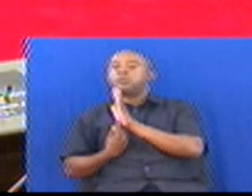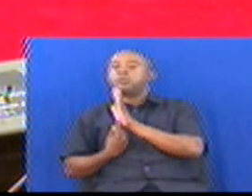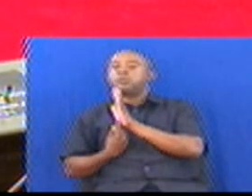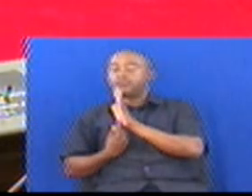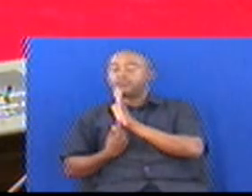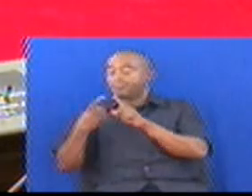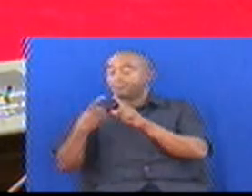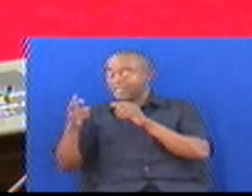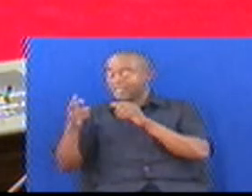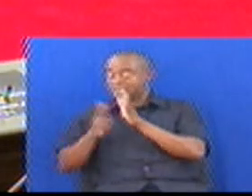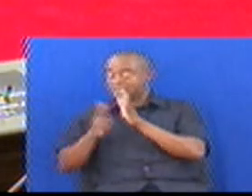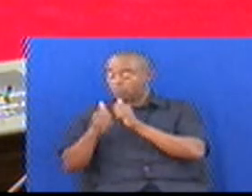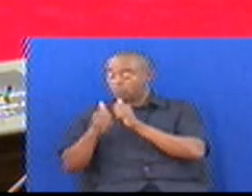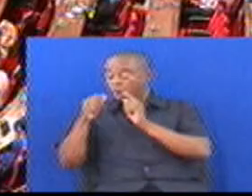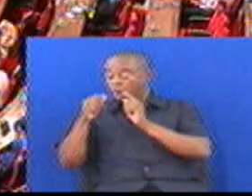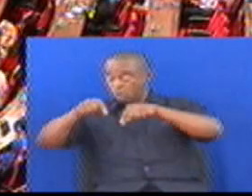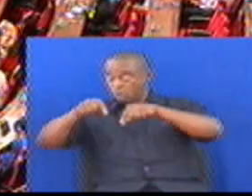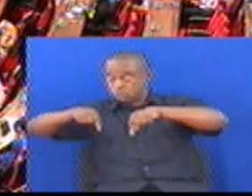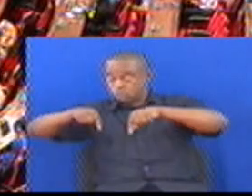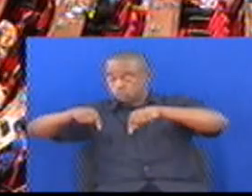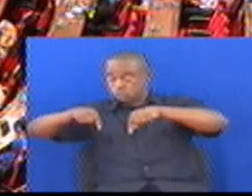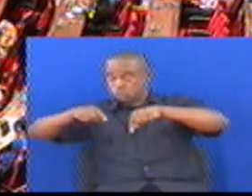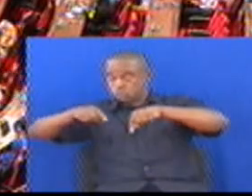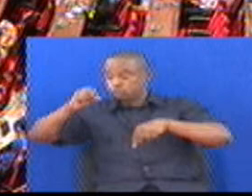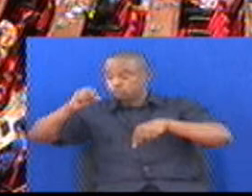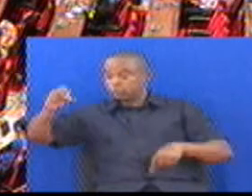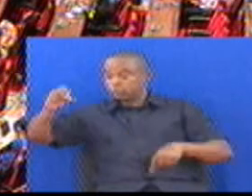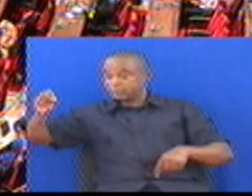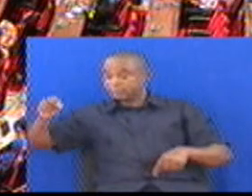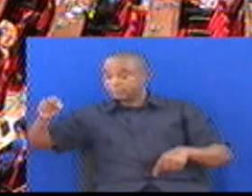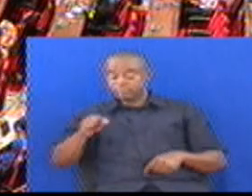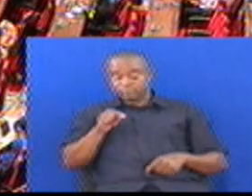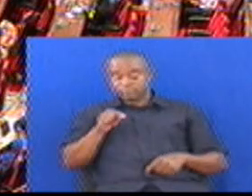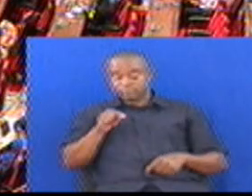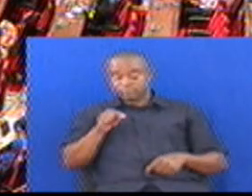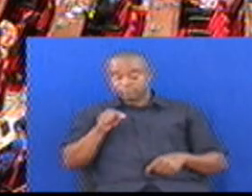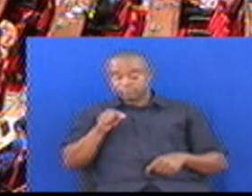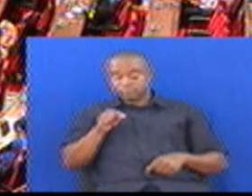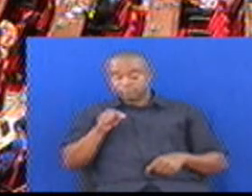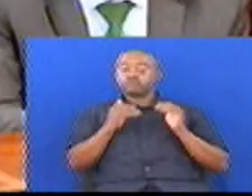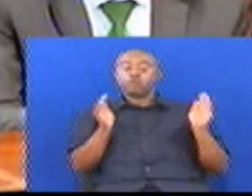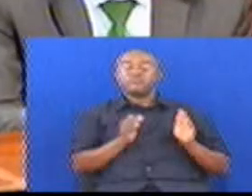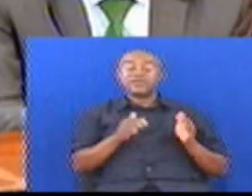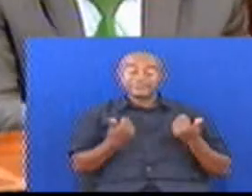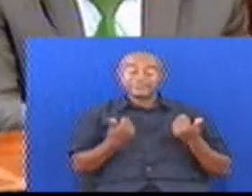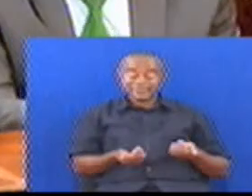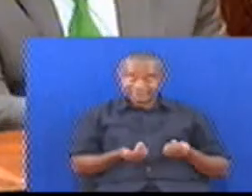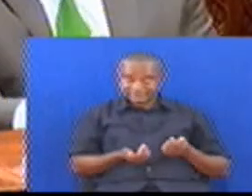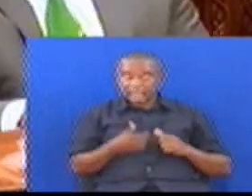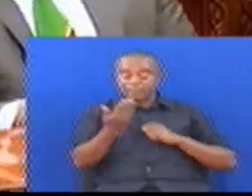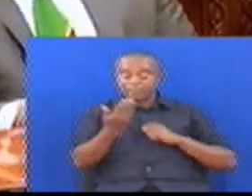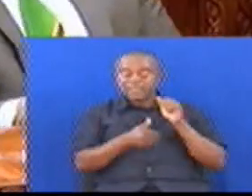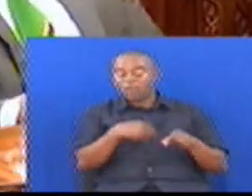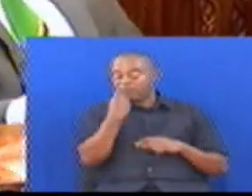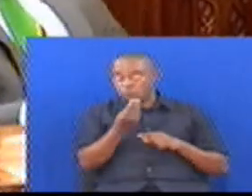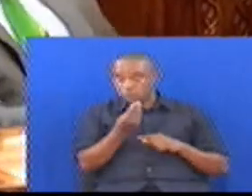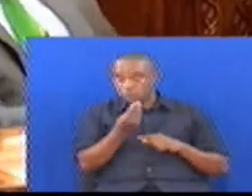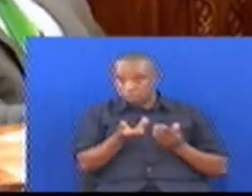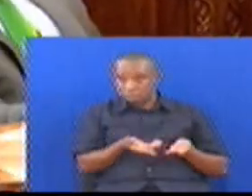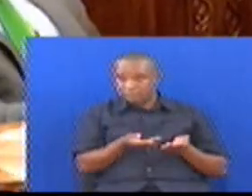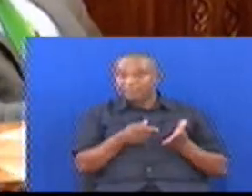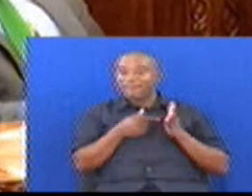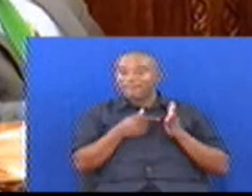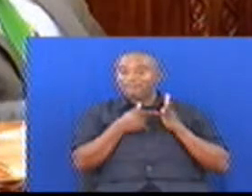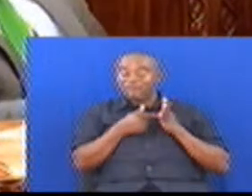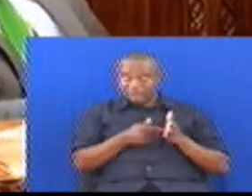694,715 mwaka huu 2020. Kuongezeka kwa uwezo wa kuhifadhi mazao ya chakula kwa taasisi za wakala wa